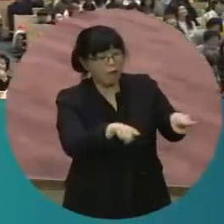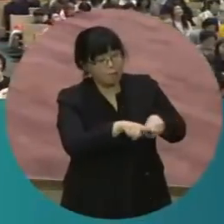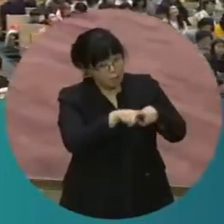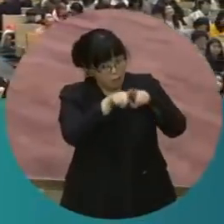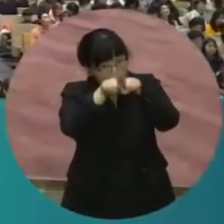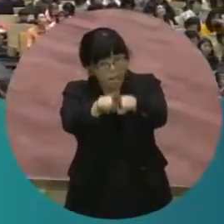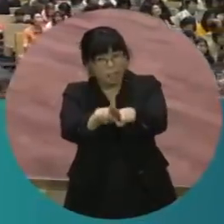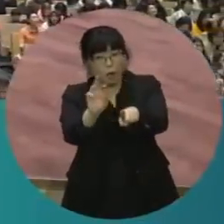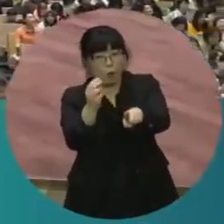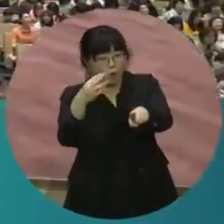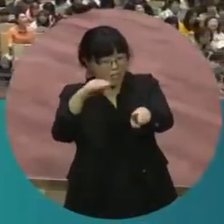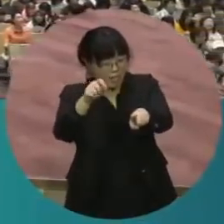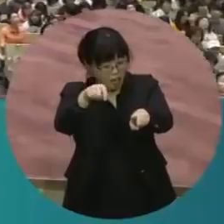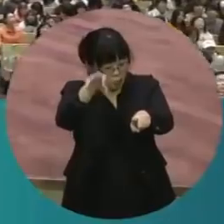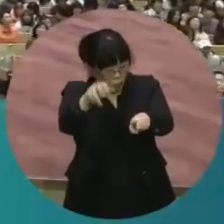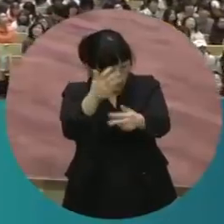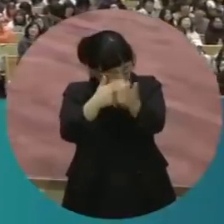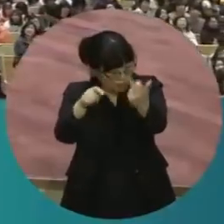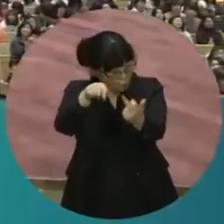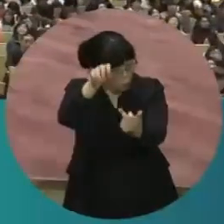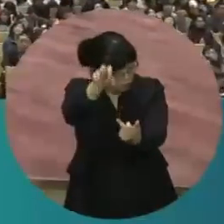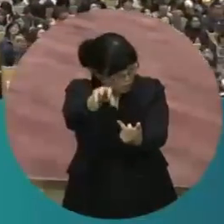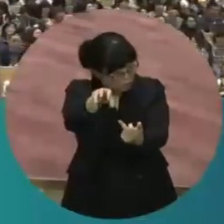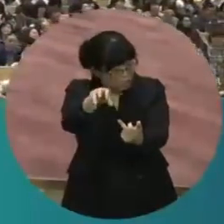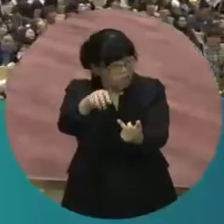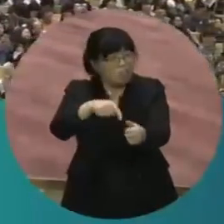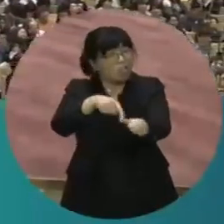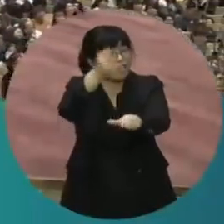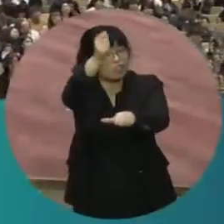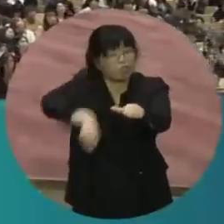일러준 한 산 거기서 그를 번제로 드리라.